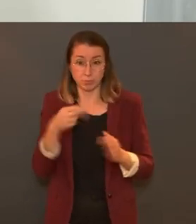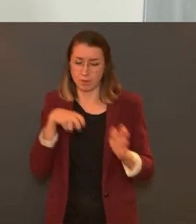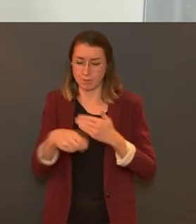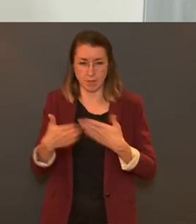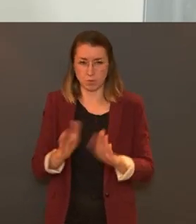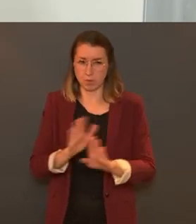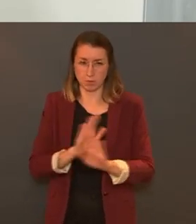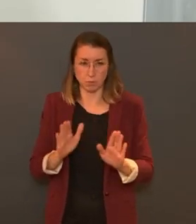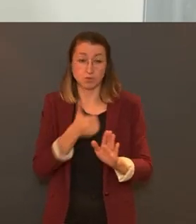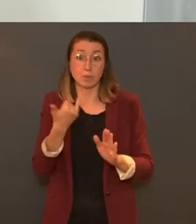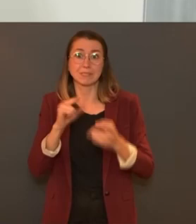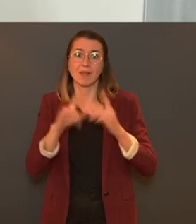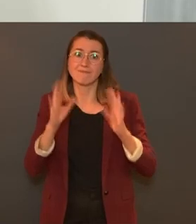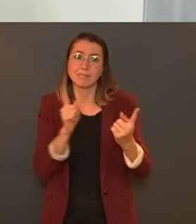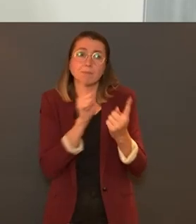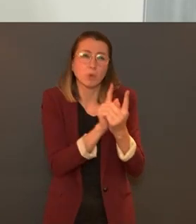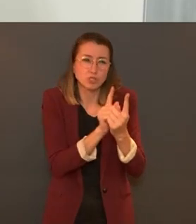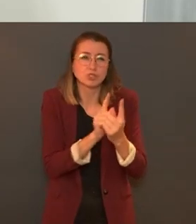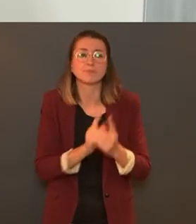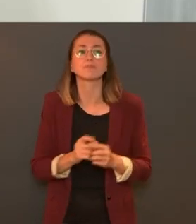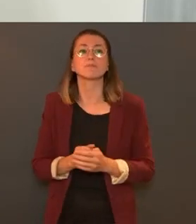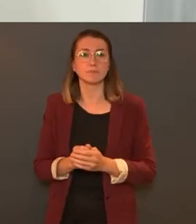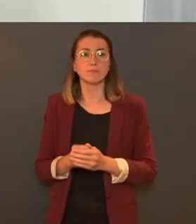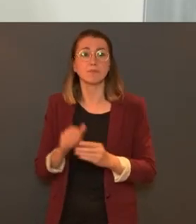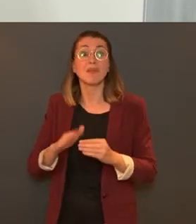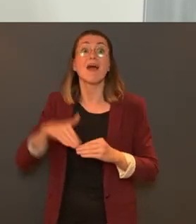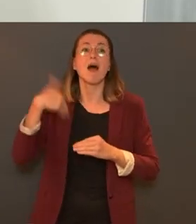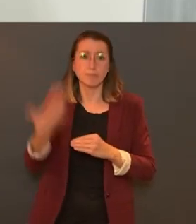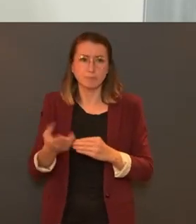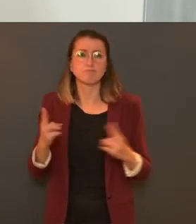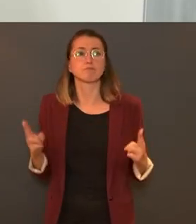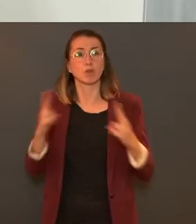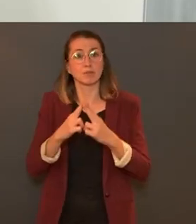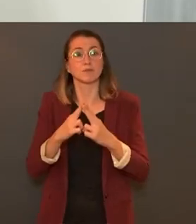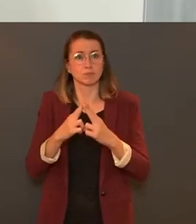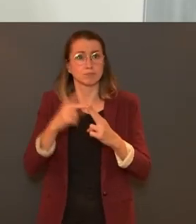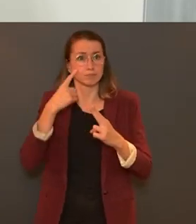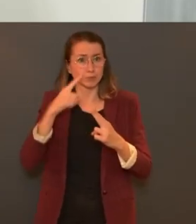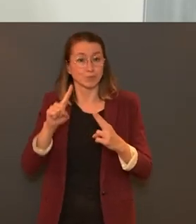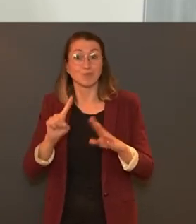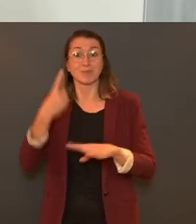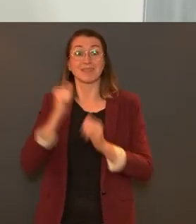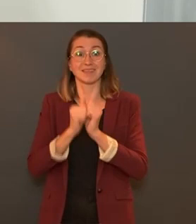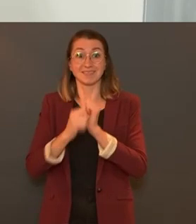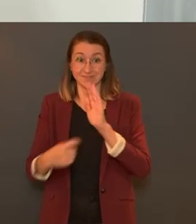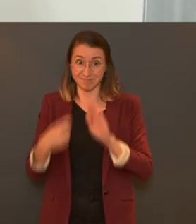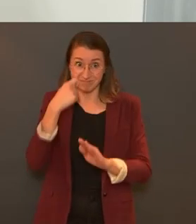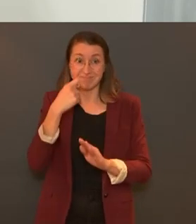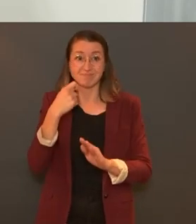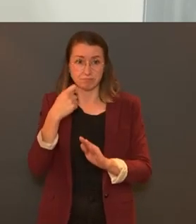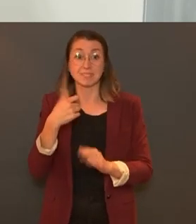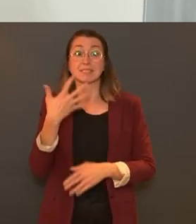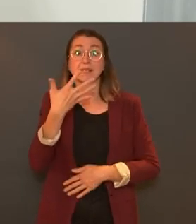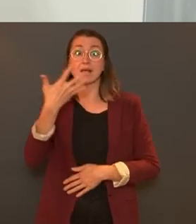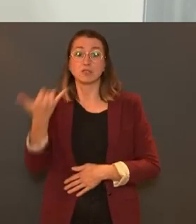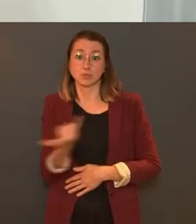rendez-vous pour passer un test unique, un seul test au 5e jour. Et si ce test est positif, votre quarantaine est